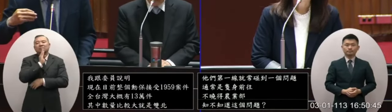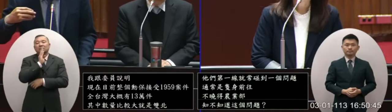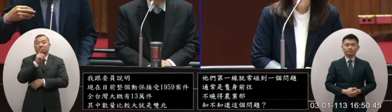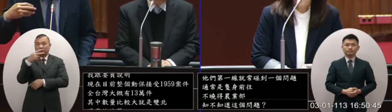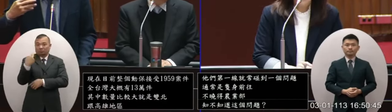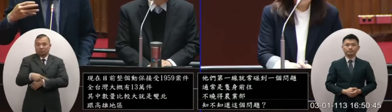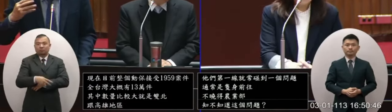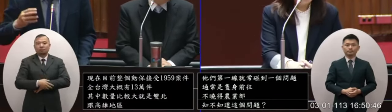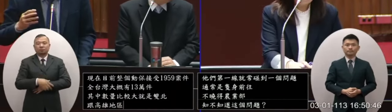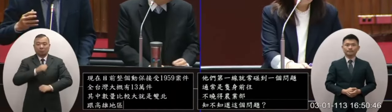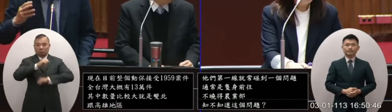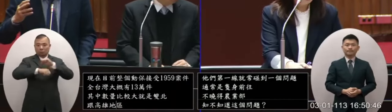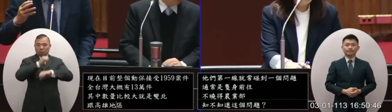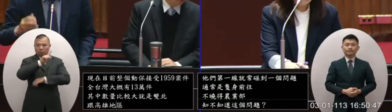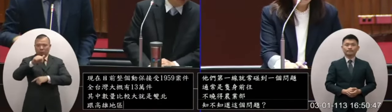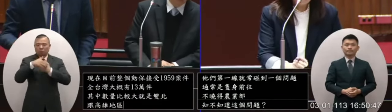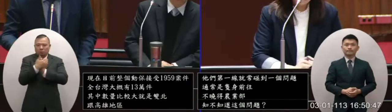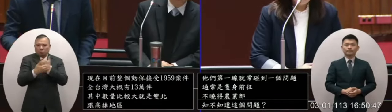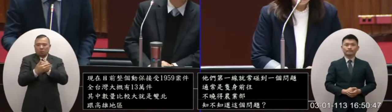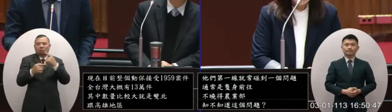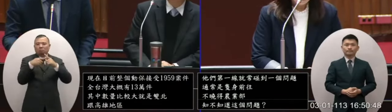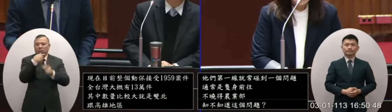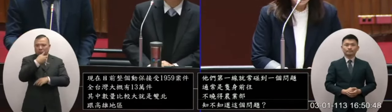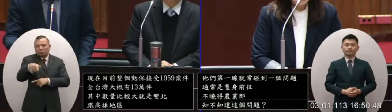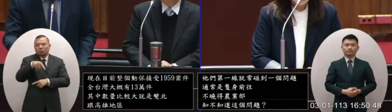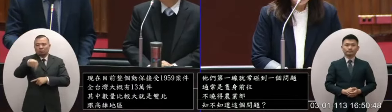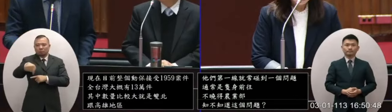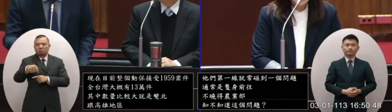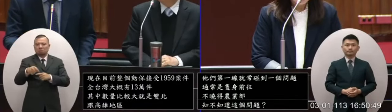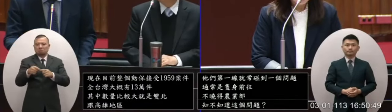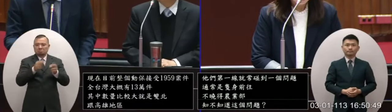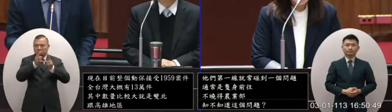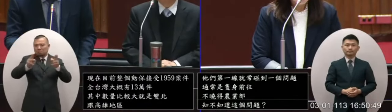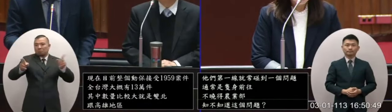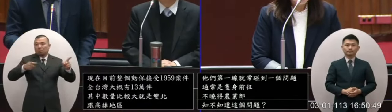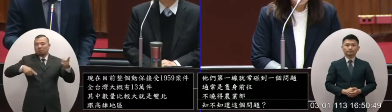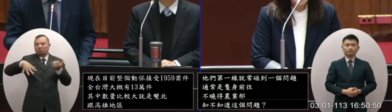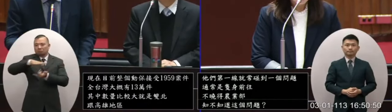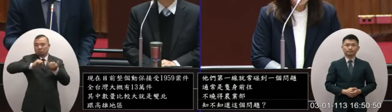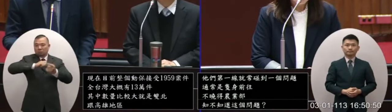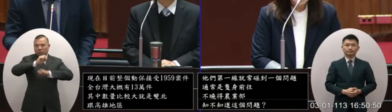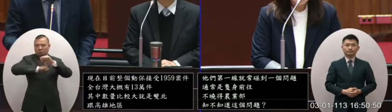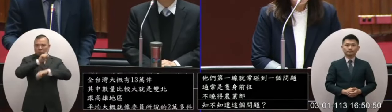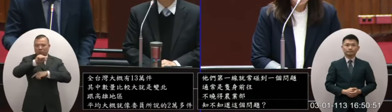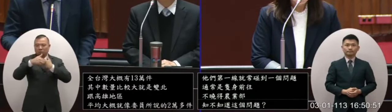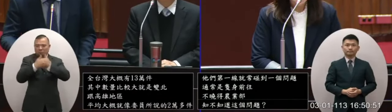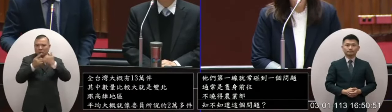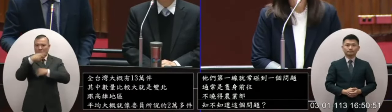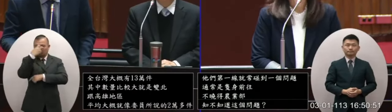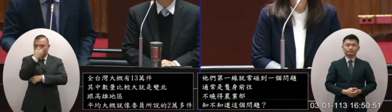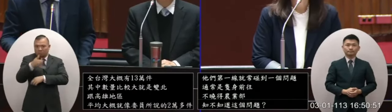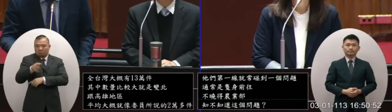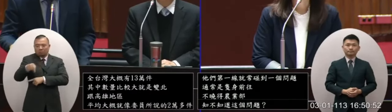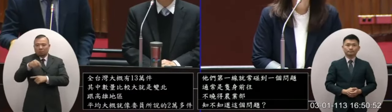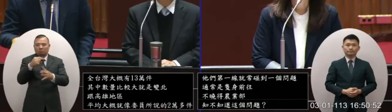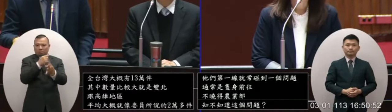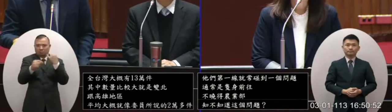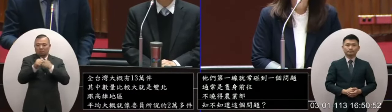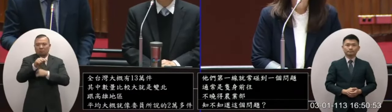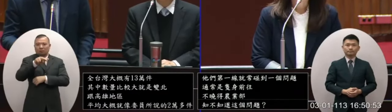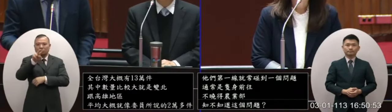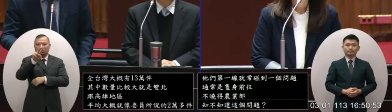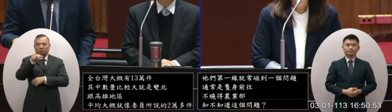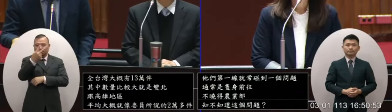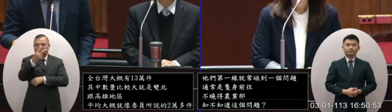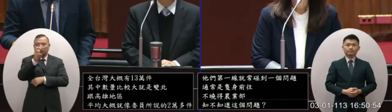的确，他的动保人员的整个分配，以目前来讲，全台湾的动保检查人员大概是239人。好，那